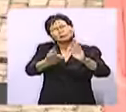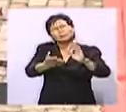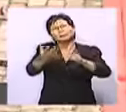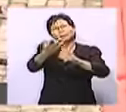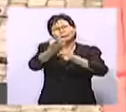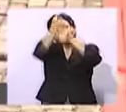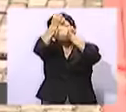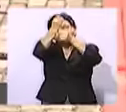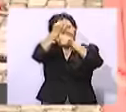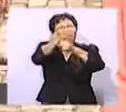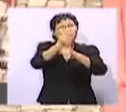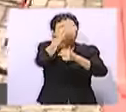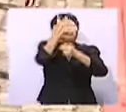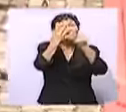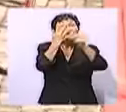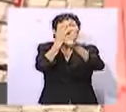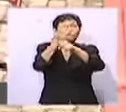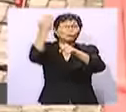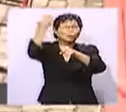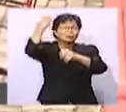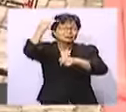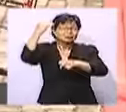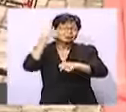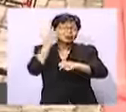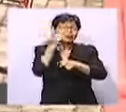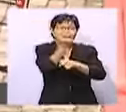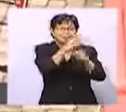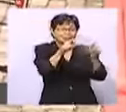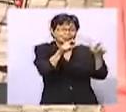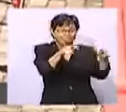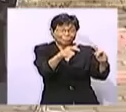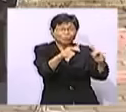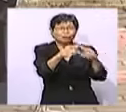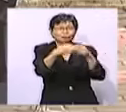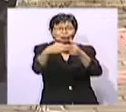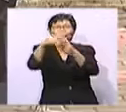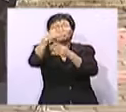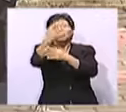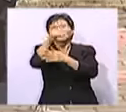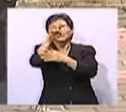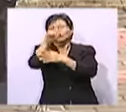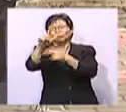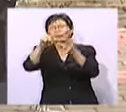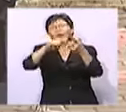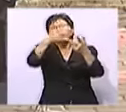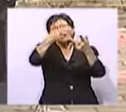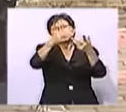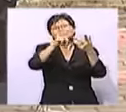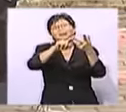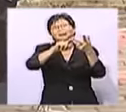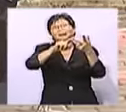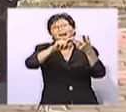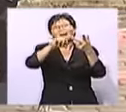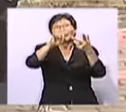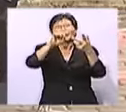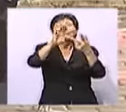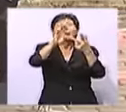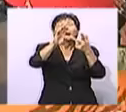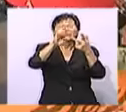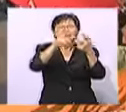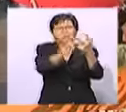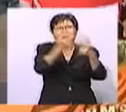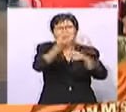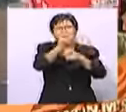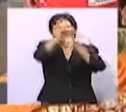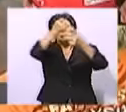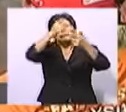podium. 4 tahun lalu di Incheon, trio negara diketuai Khairul Anwar, Haziq Kamarudin dan Atik Bazil Bakri hanya